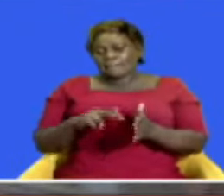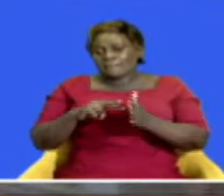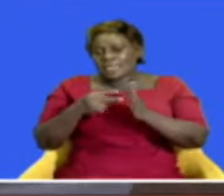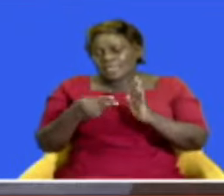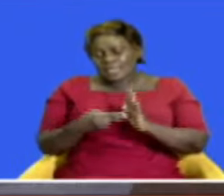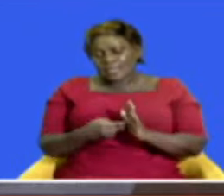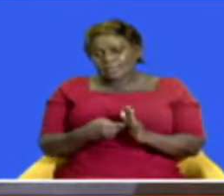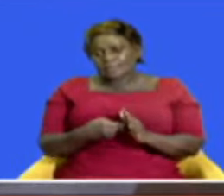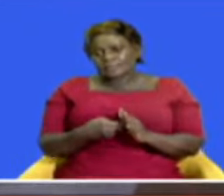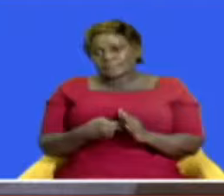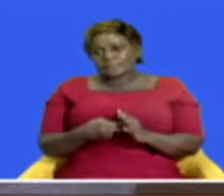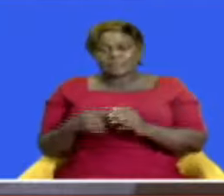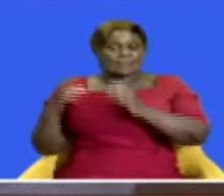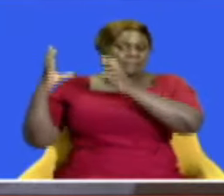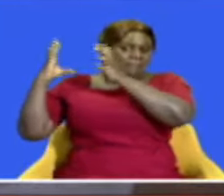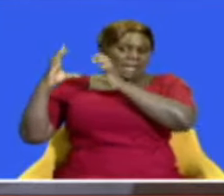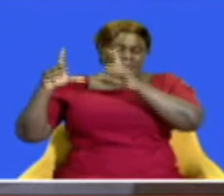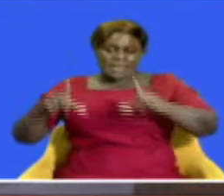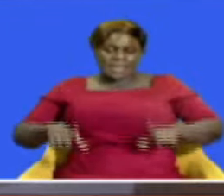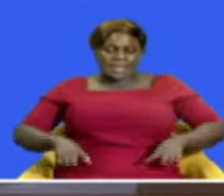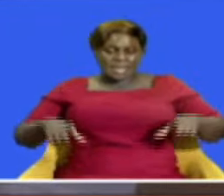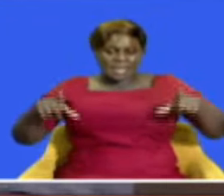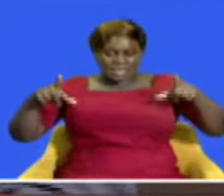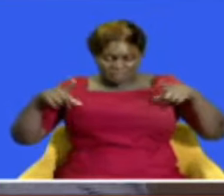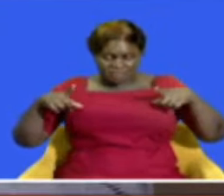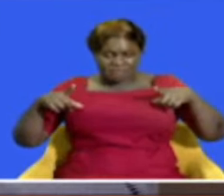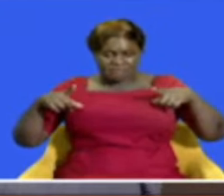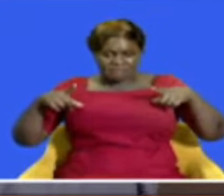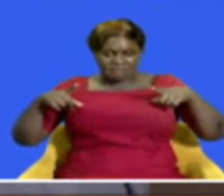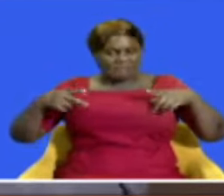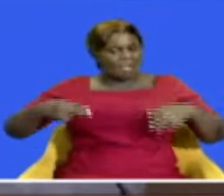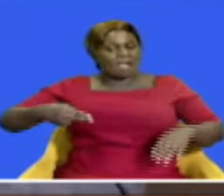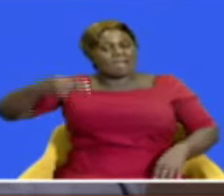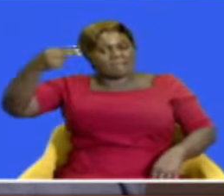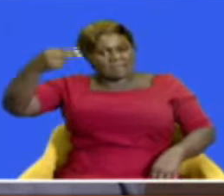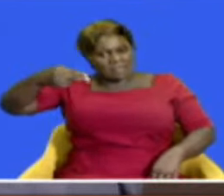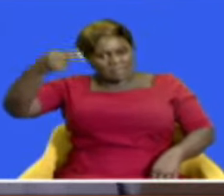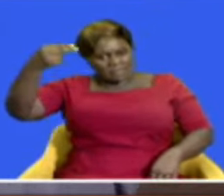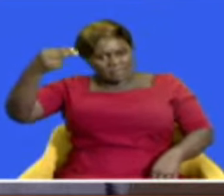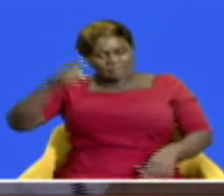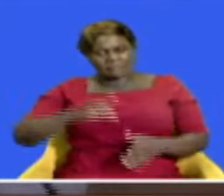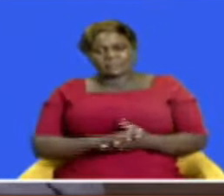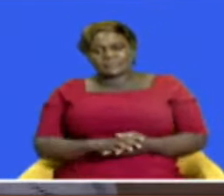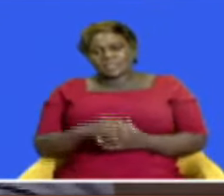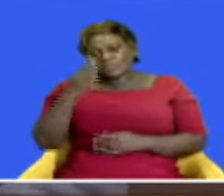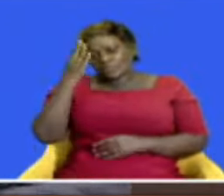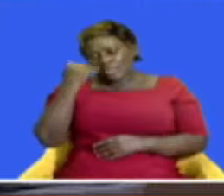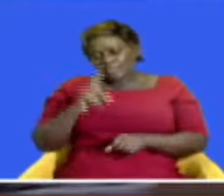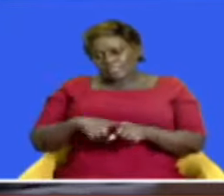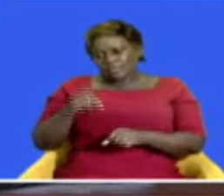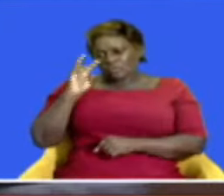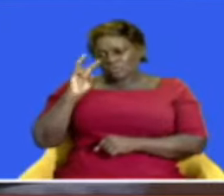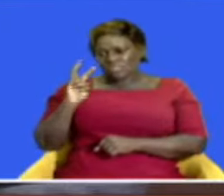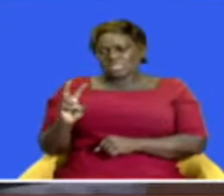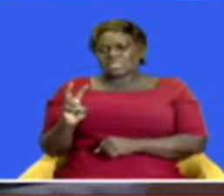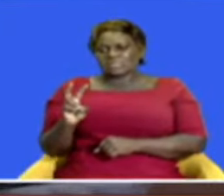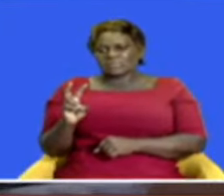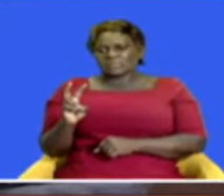kwamba gharama ya maisha itaenda juu. Kwa sababu ukiangalia